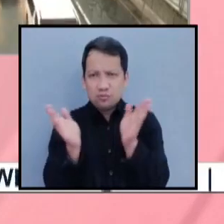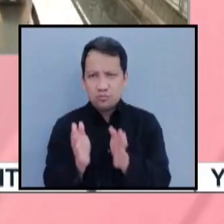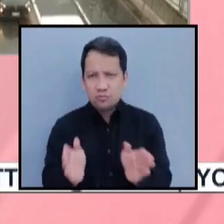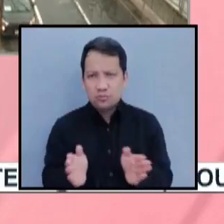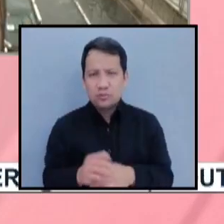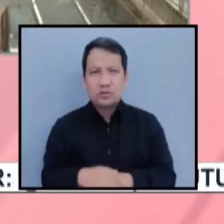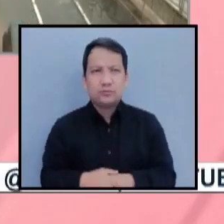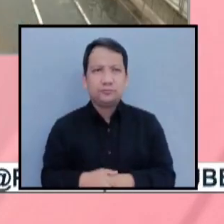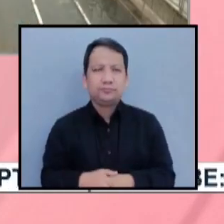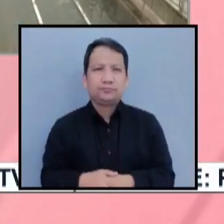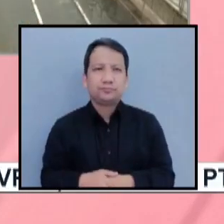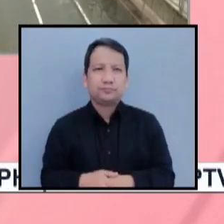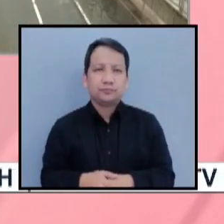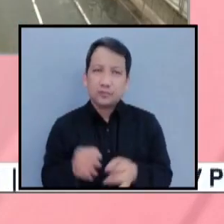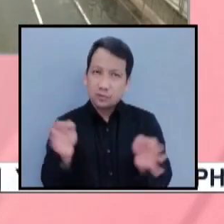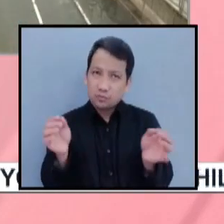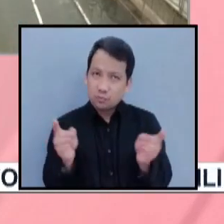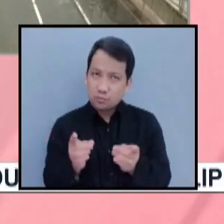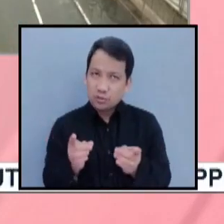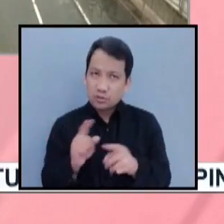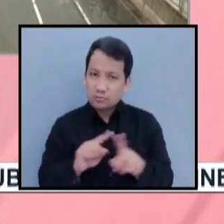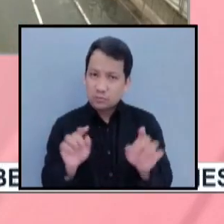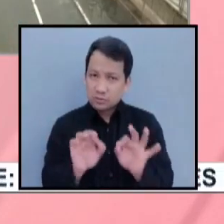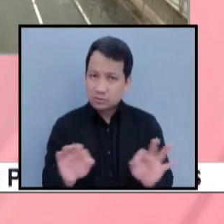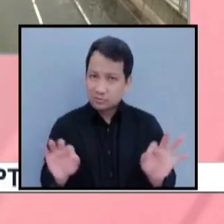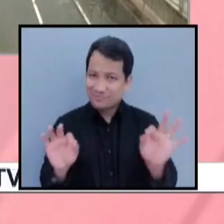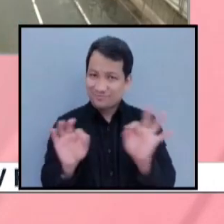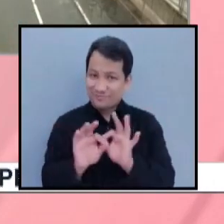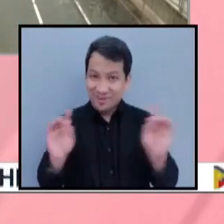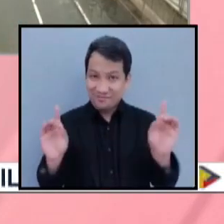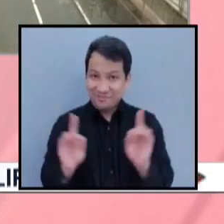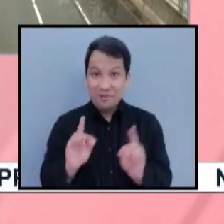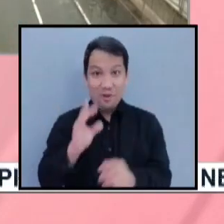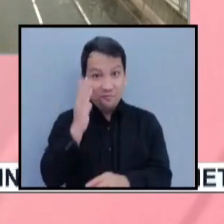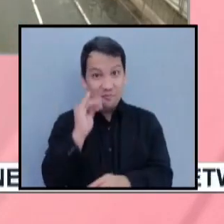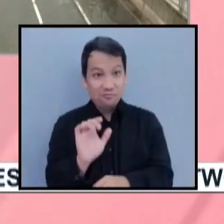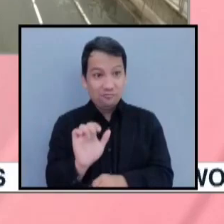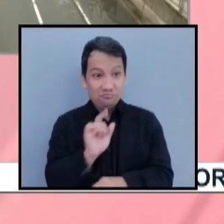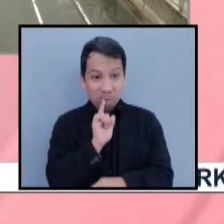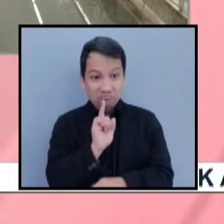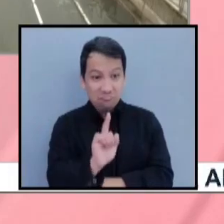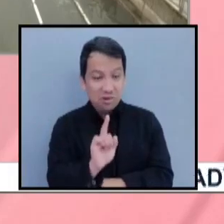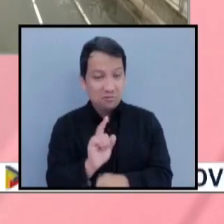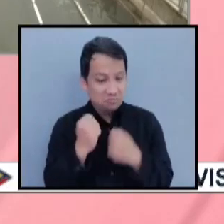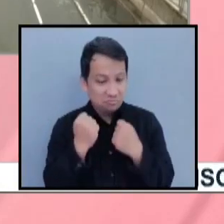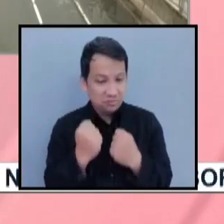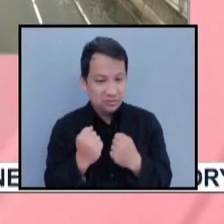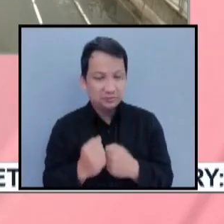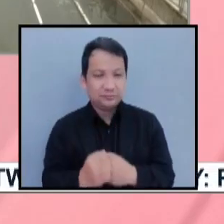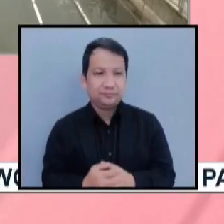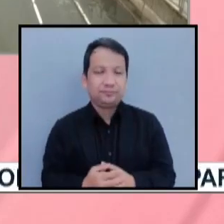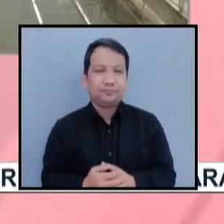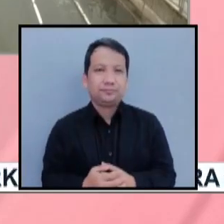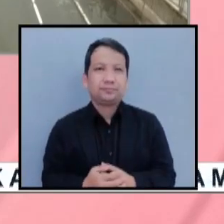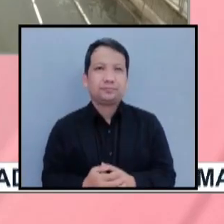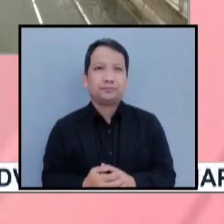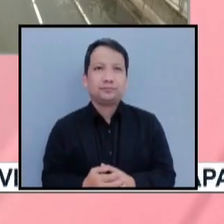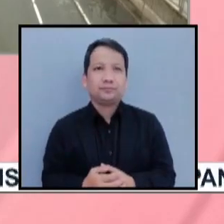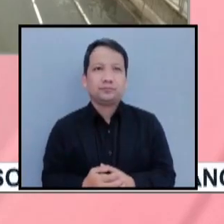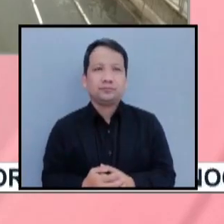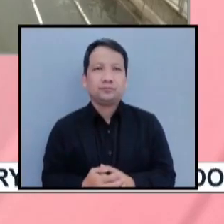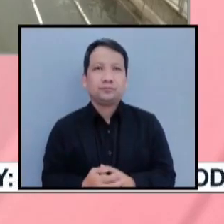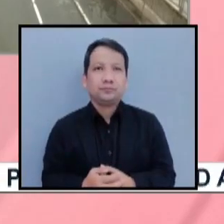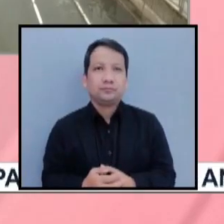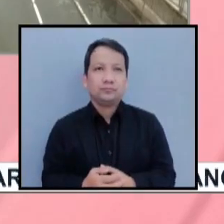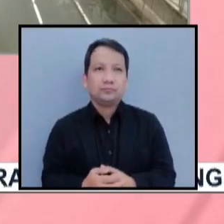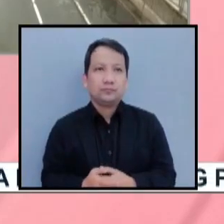kailangan sexy, pero dapat healthy. Correct. At saka more than the aesthetic, dapat healthy talaga yung reason mo. Eh, no? Para,